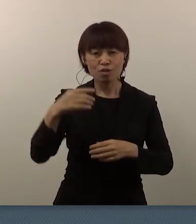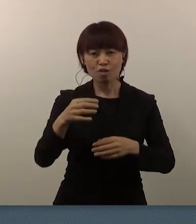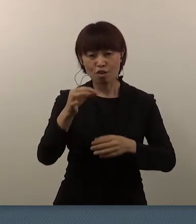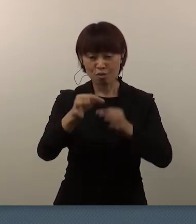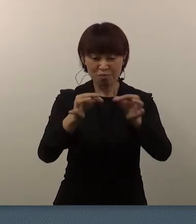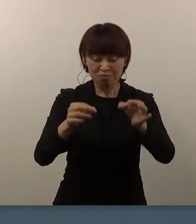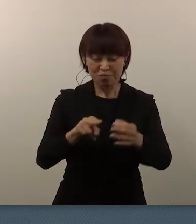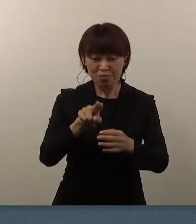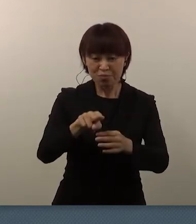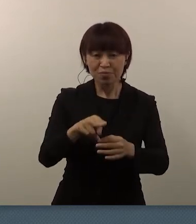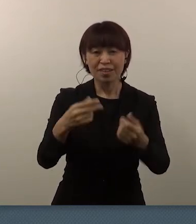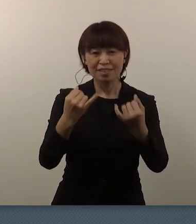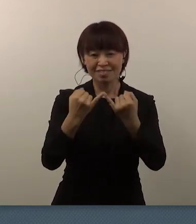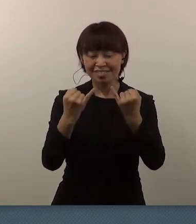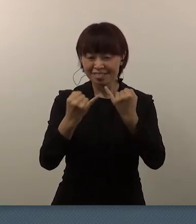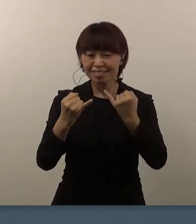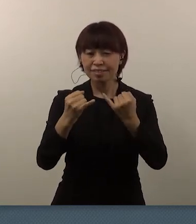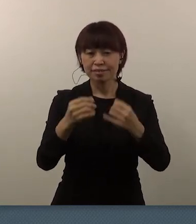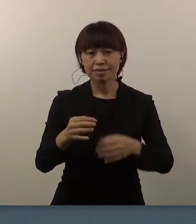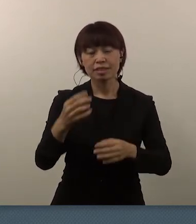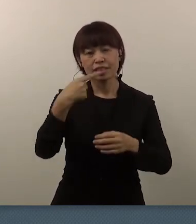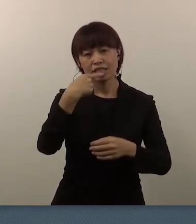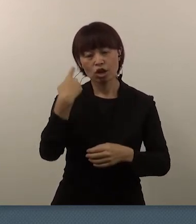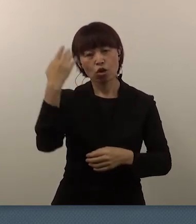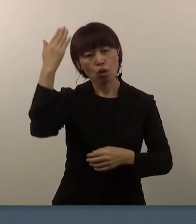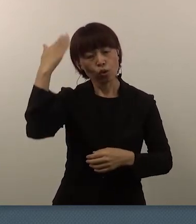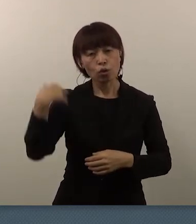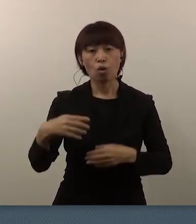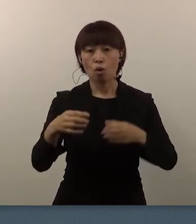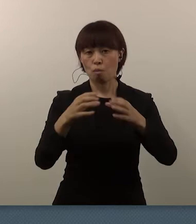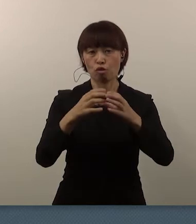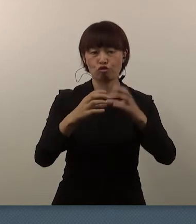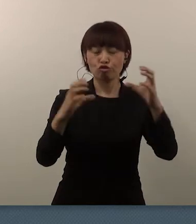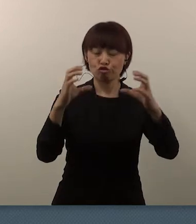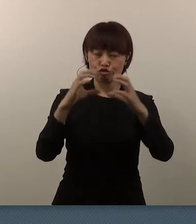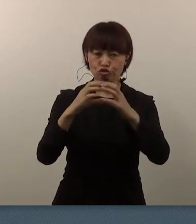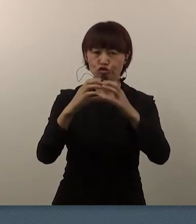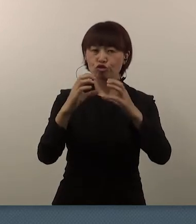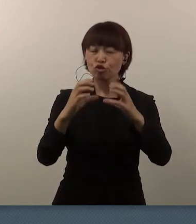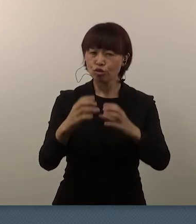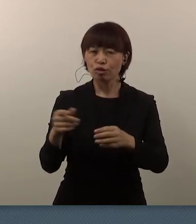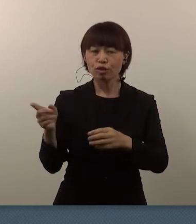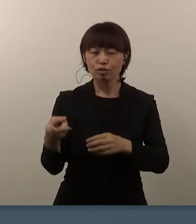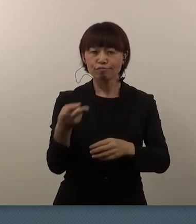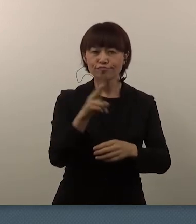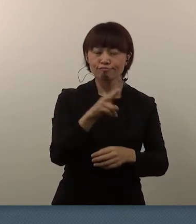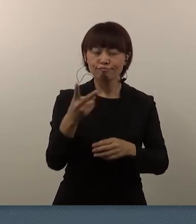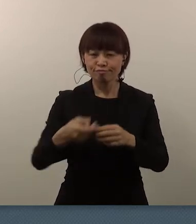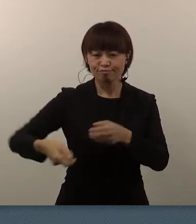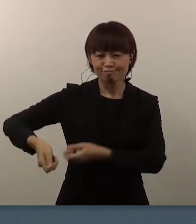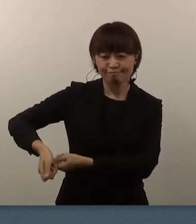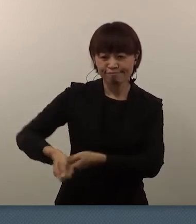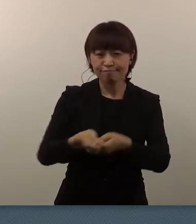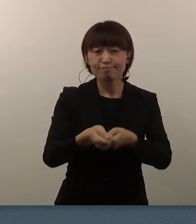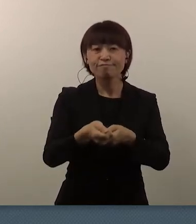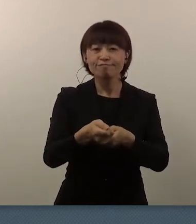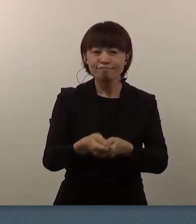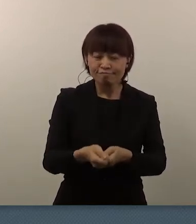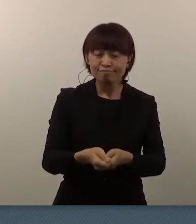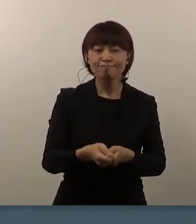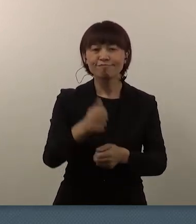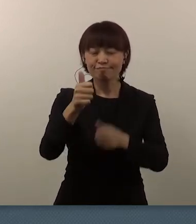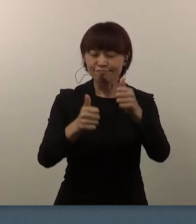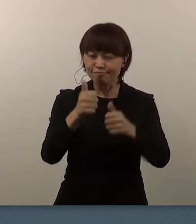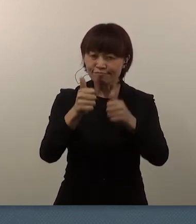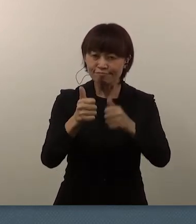で白と黒のボールをスティックで交互に打って五目並べをするという、まあ、誰もが楽しめるニュースポ